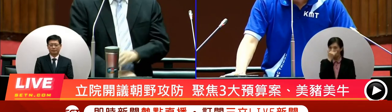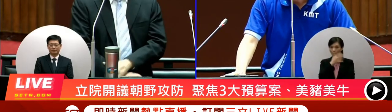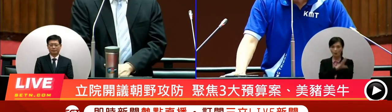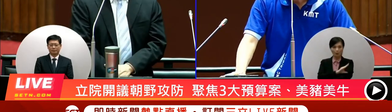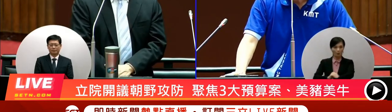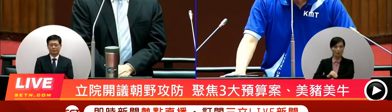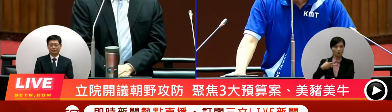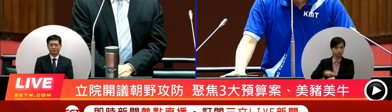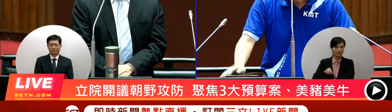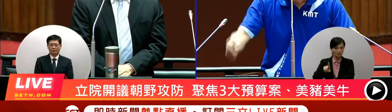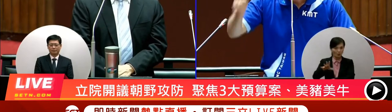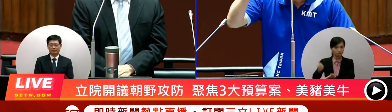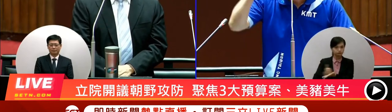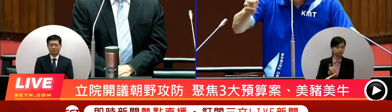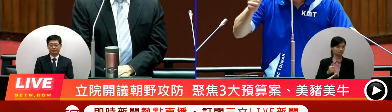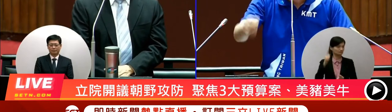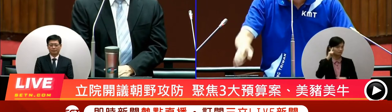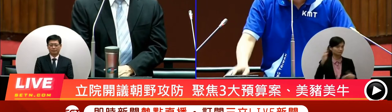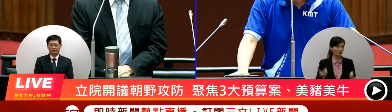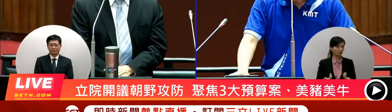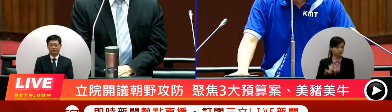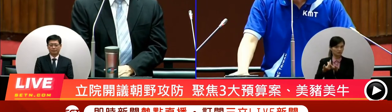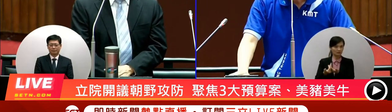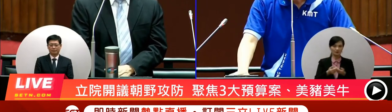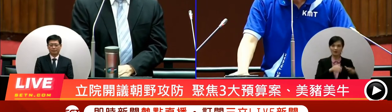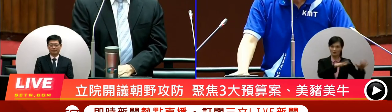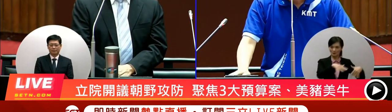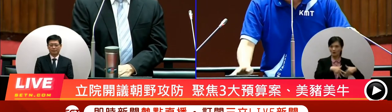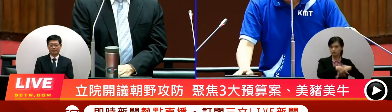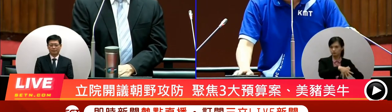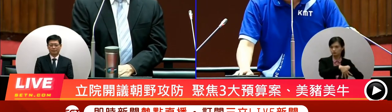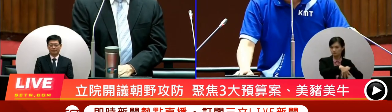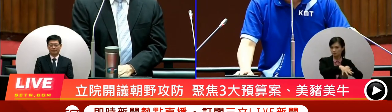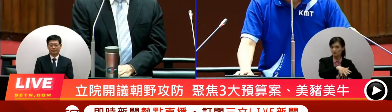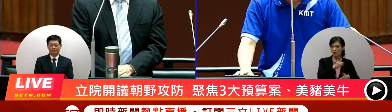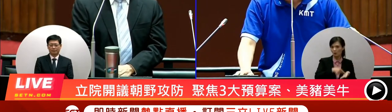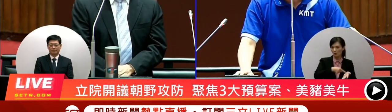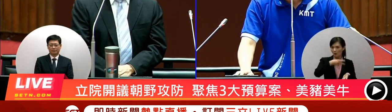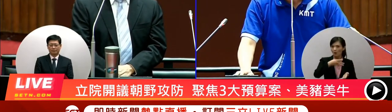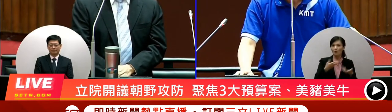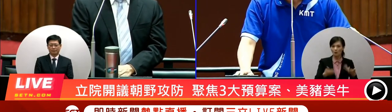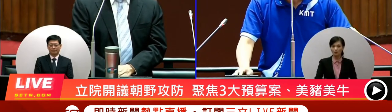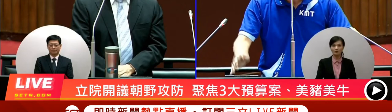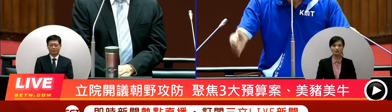行，确实也挡下了含瘦肉精的美猪进口，